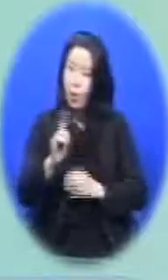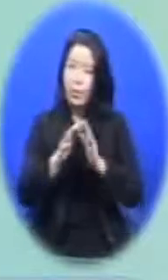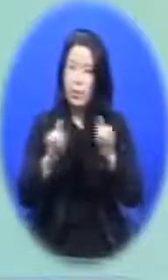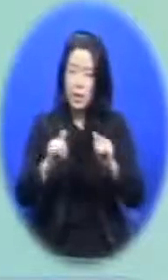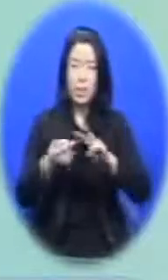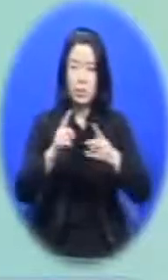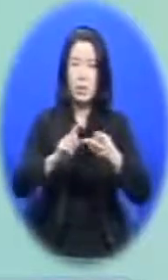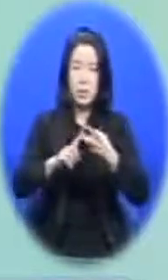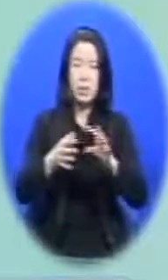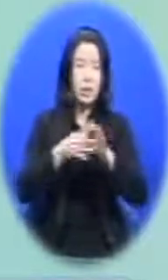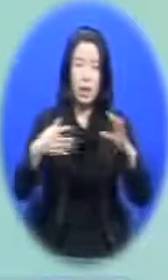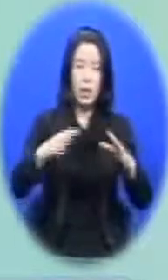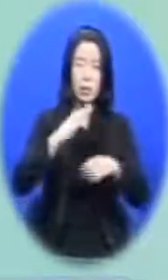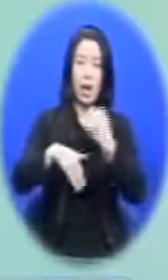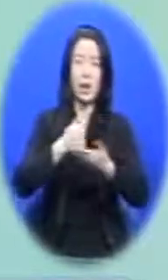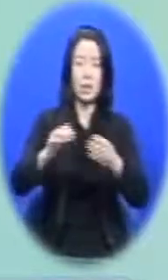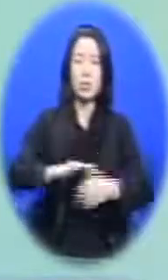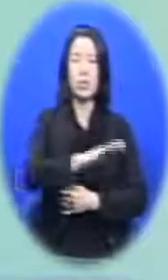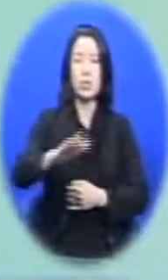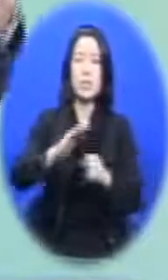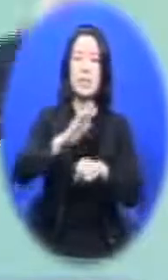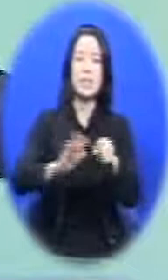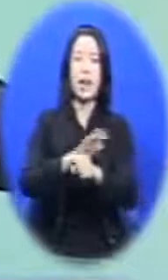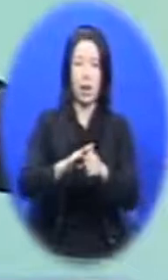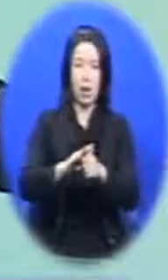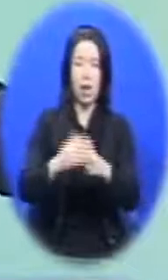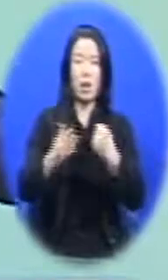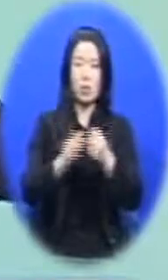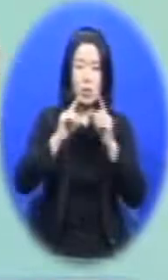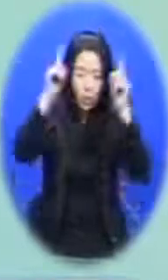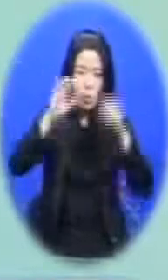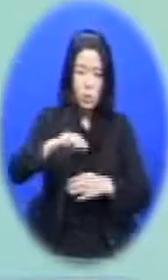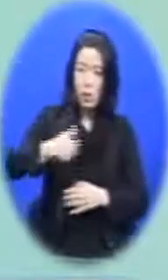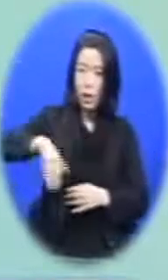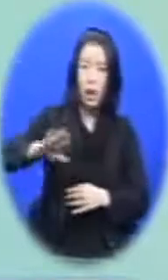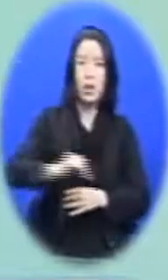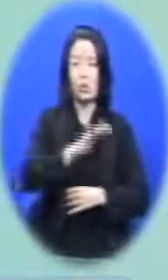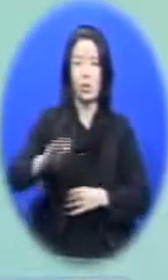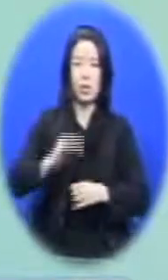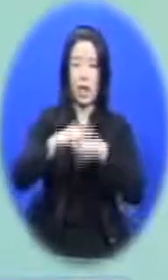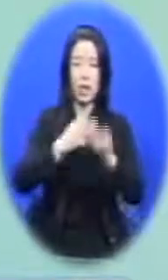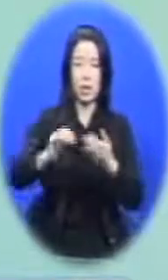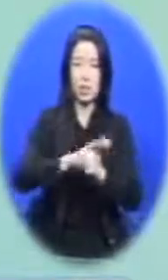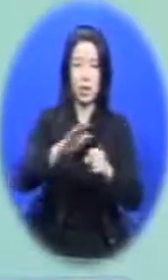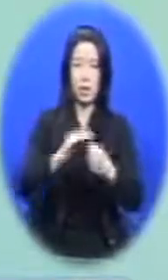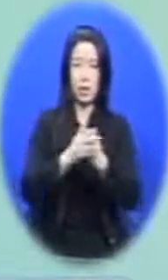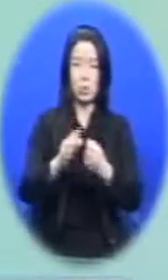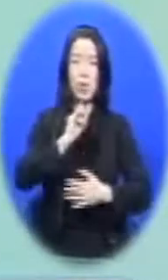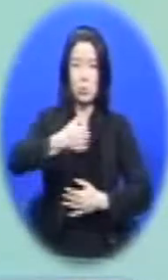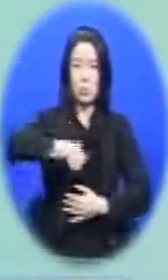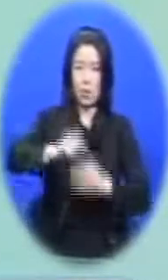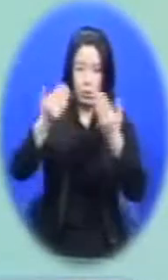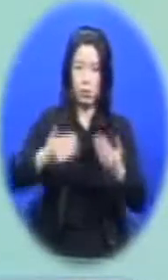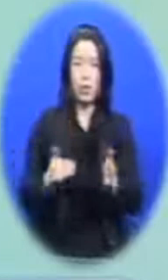상관없이 하나님은 우리를 사랑하신다. 그러니 지옥에 갈 수밖에 없는 우리들을 하나님이 사랑하셔서 독생자를 주신 거예요.